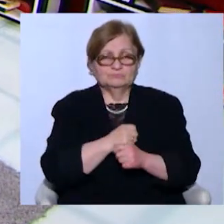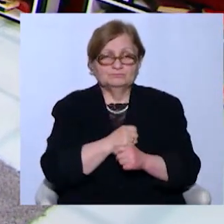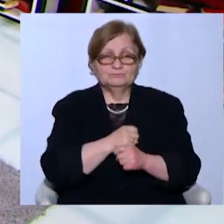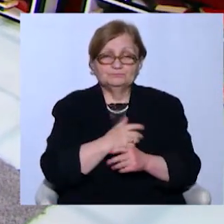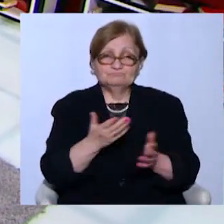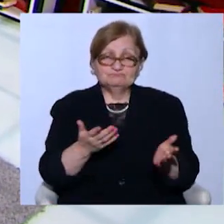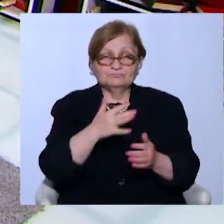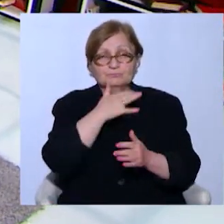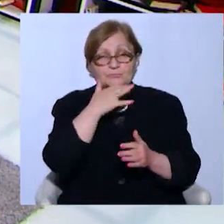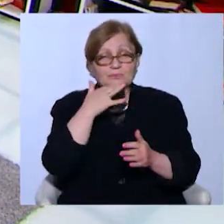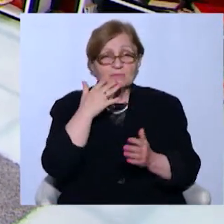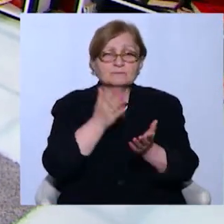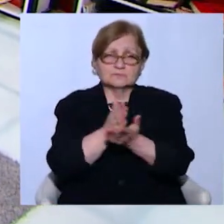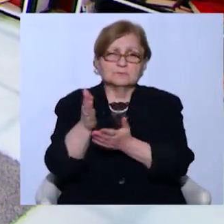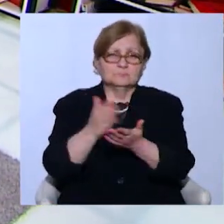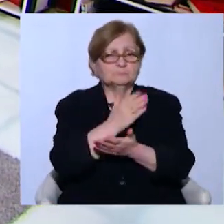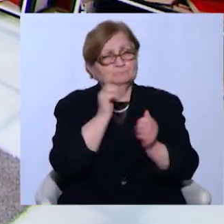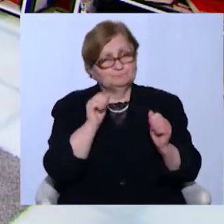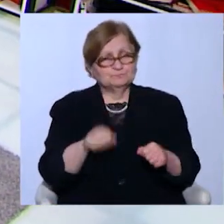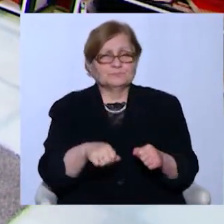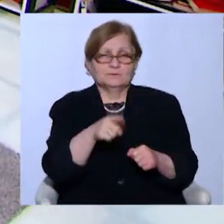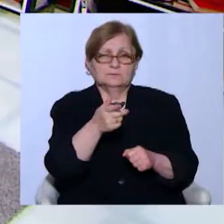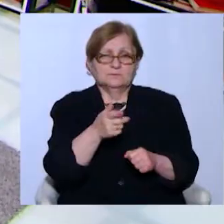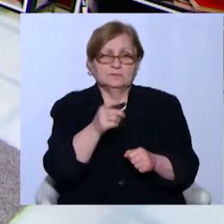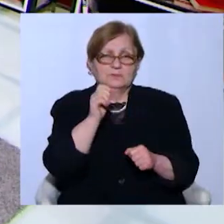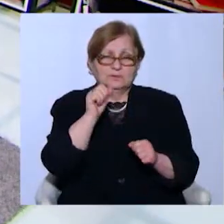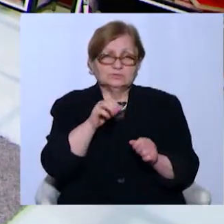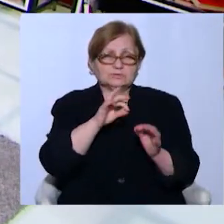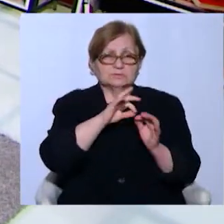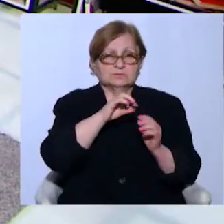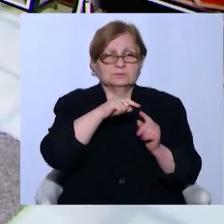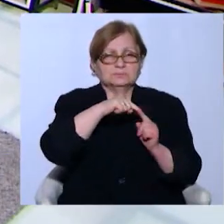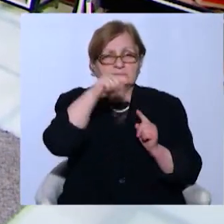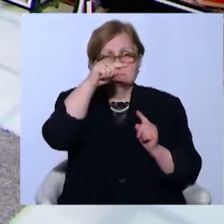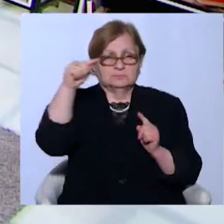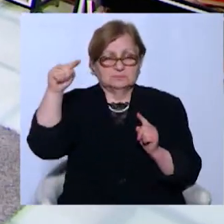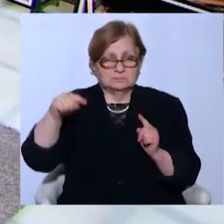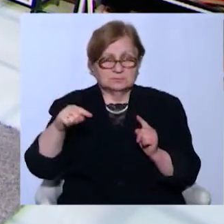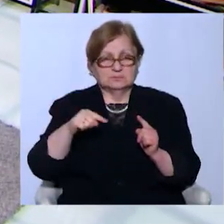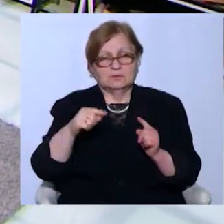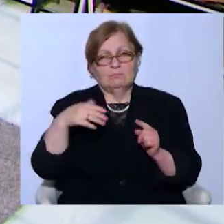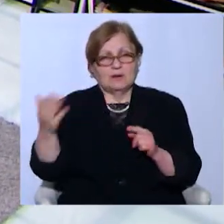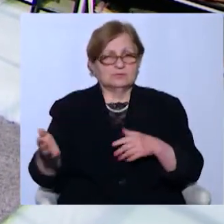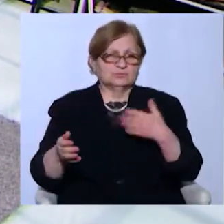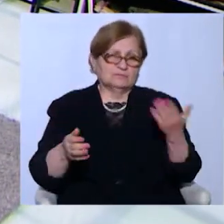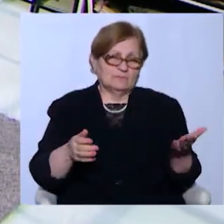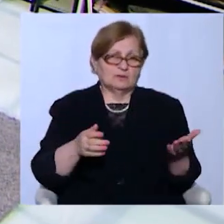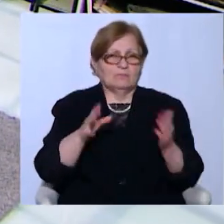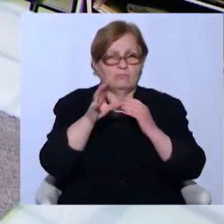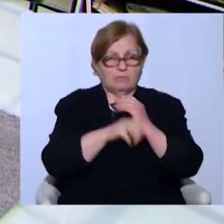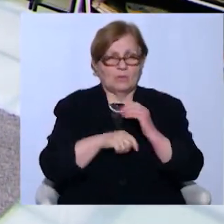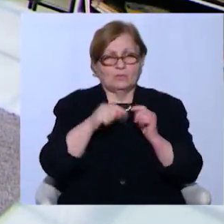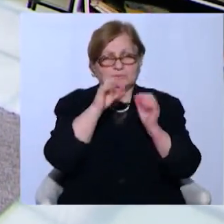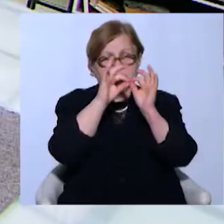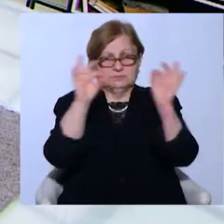ბევრი არჩევანი აქვს ჭიანჭველას. შეუძლია ჯერ წიბოზე გადაადგილდეს ზევით, მერე ისევ წიბოზე მარჯვნივ ან მარცხნივ და ბოლოს ისევ